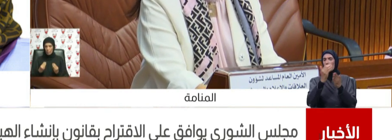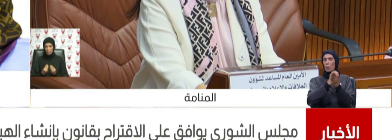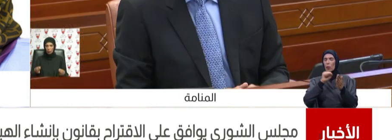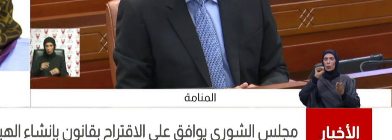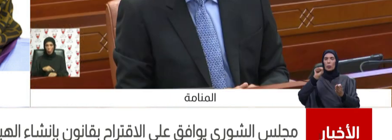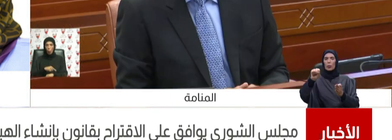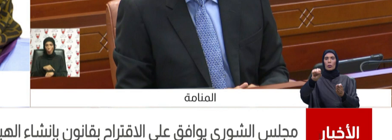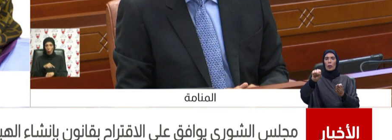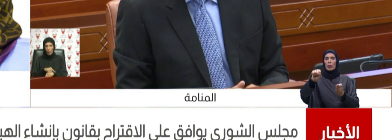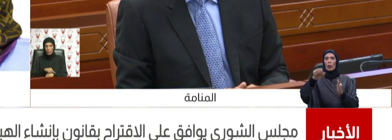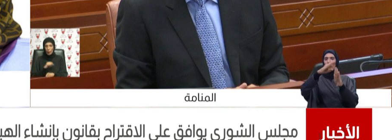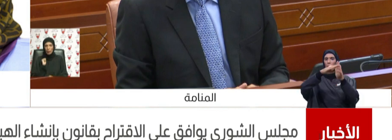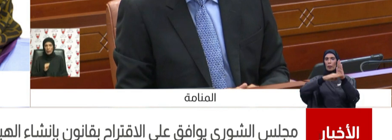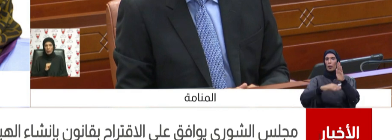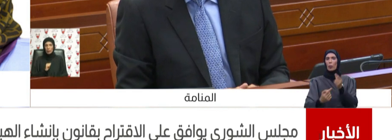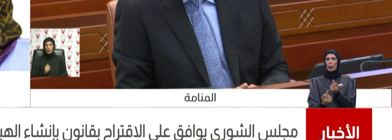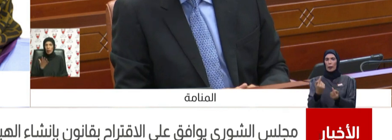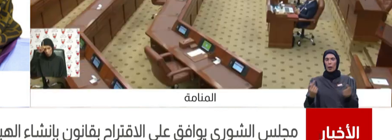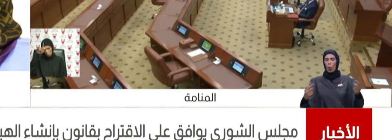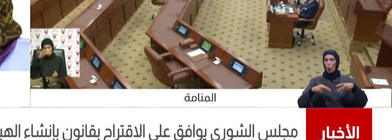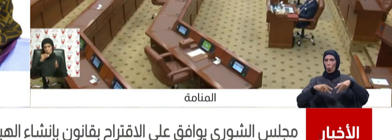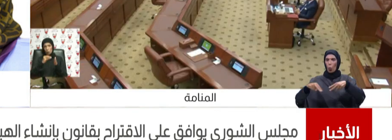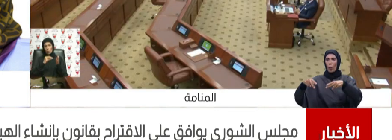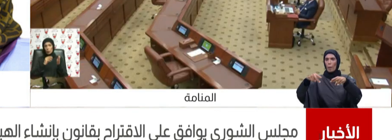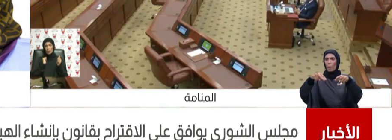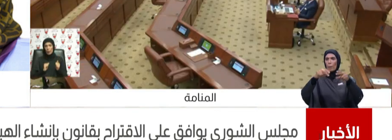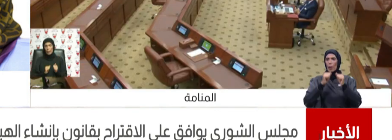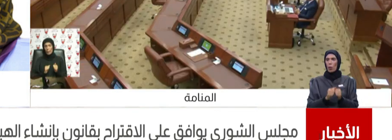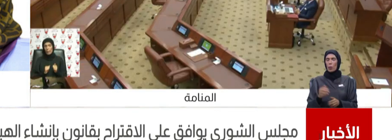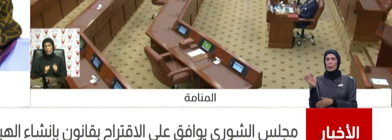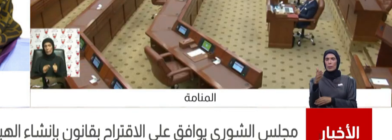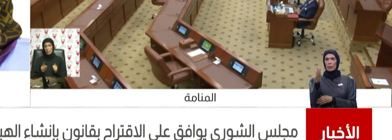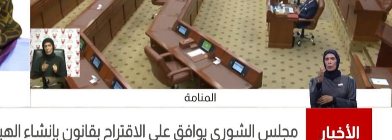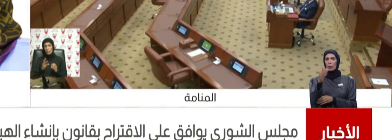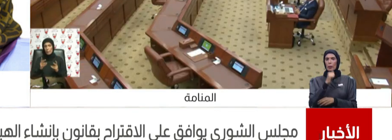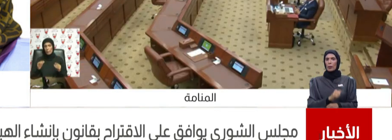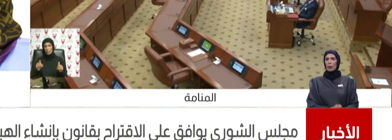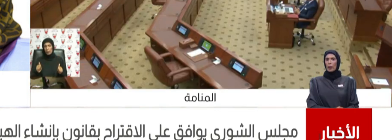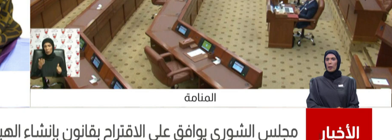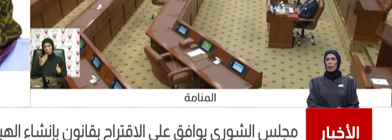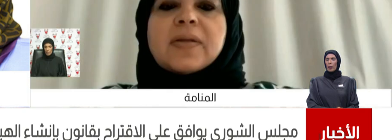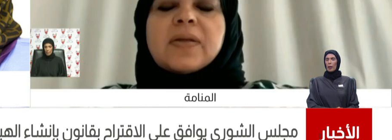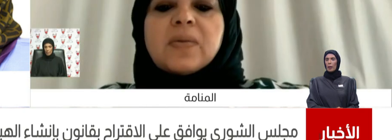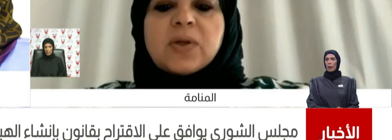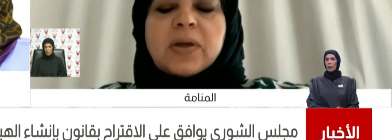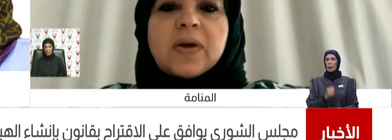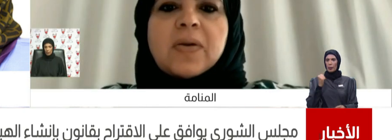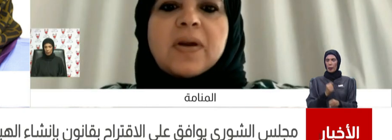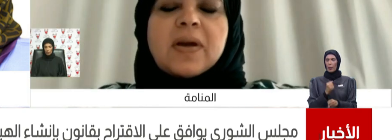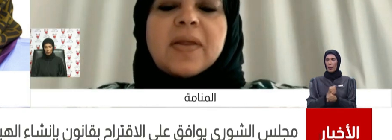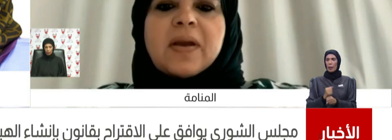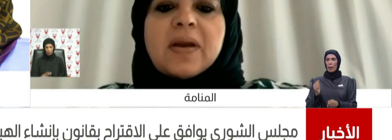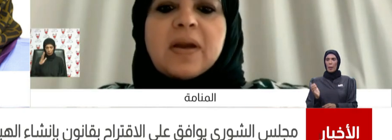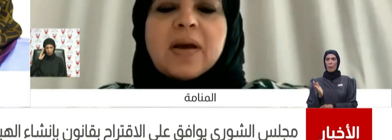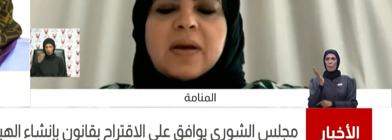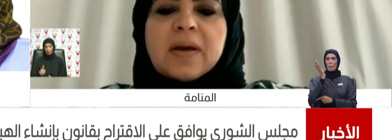في الأنشطة الزراعية والحيوانية والسمكية، وبالتالي نعمل على تأمين